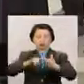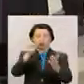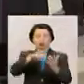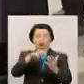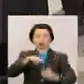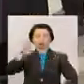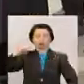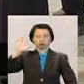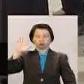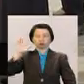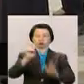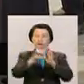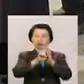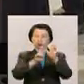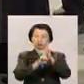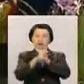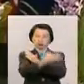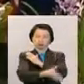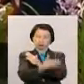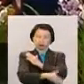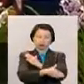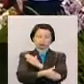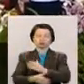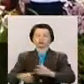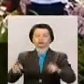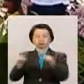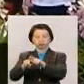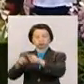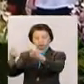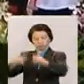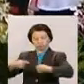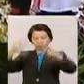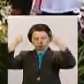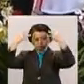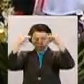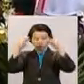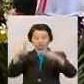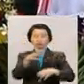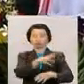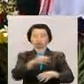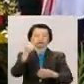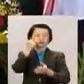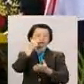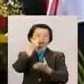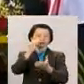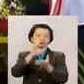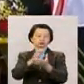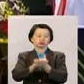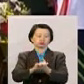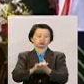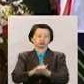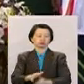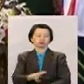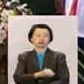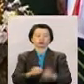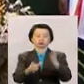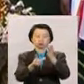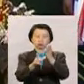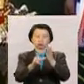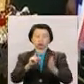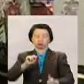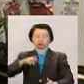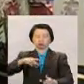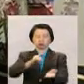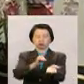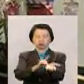ikrar rukun negara. Turut hadir Perdana Menteri Tun Dr. Mahathir Mohamad dan isteri Tun Dr. Siti Hasmah Mohamad Ali, Timbalan Perdana Menteri